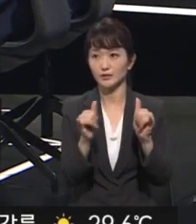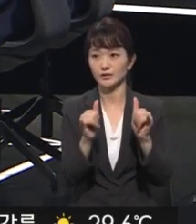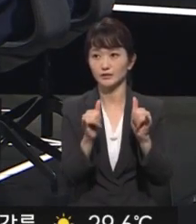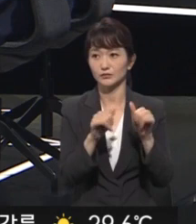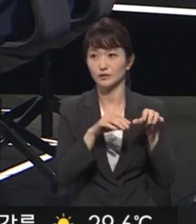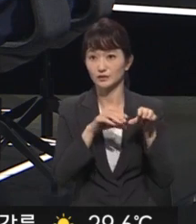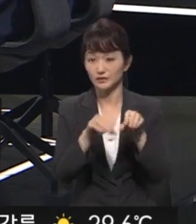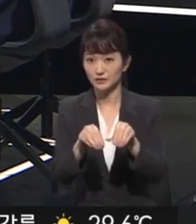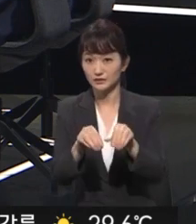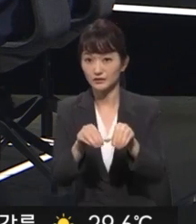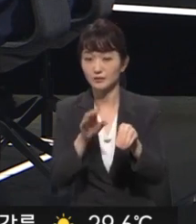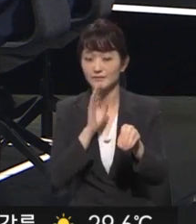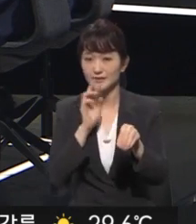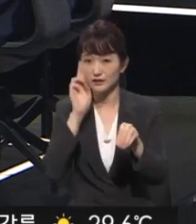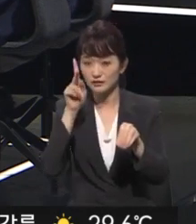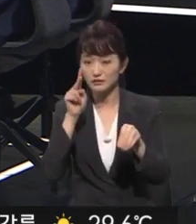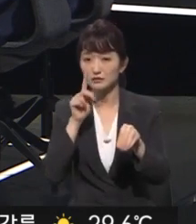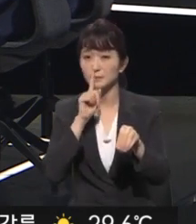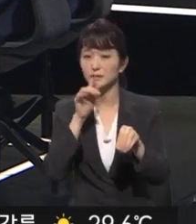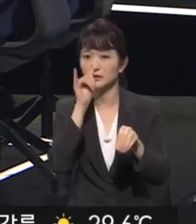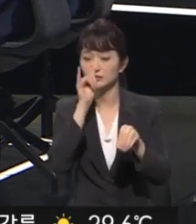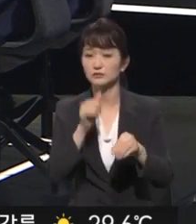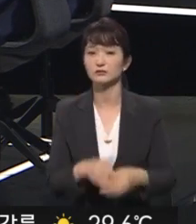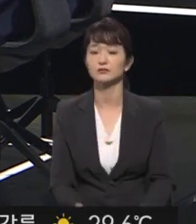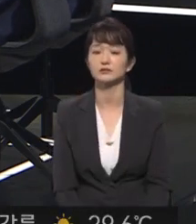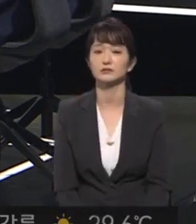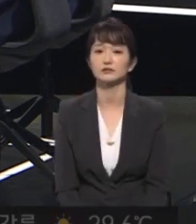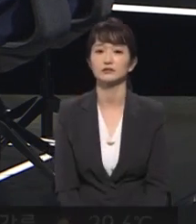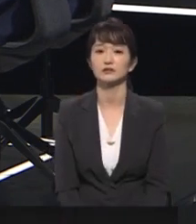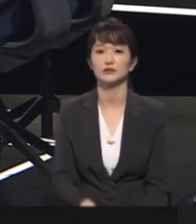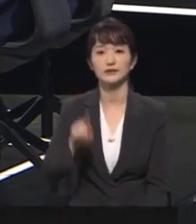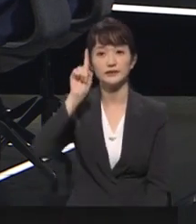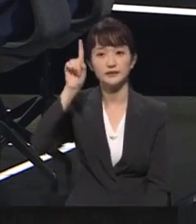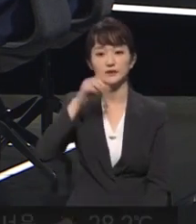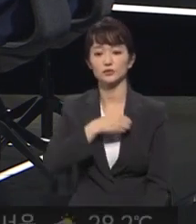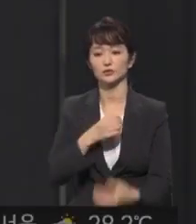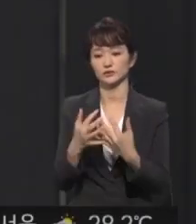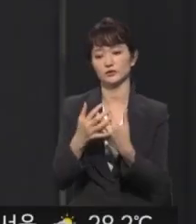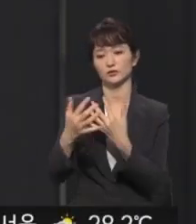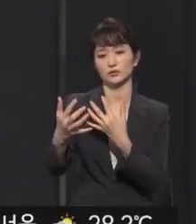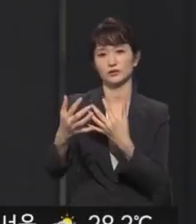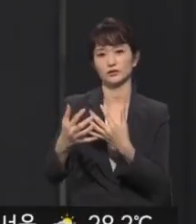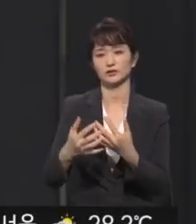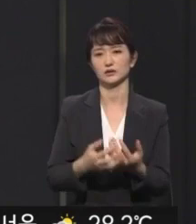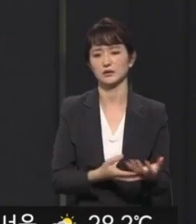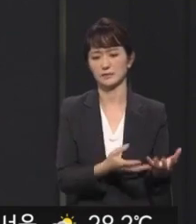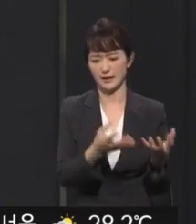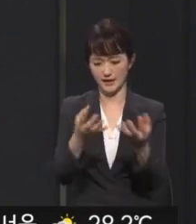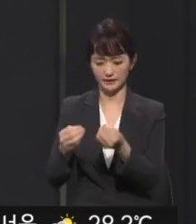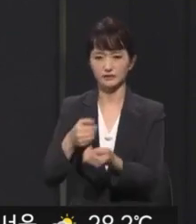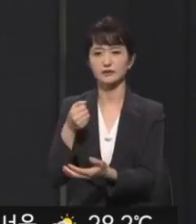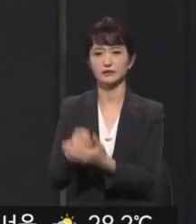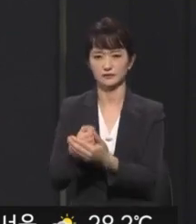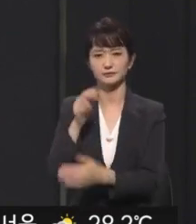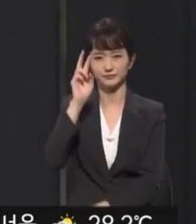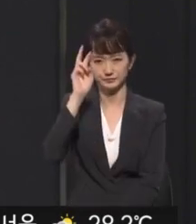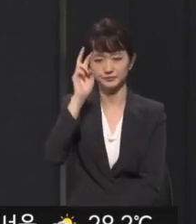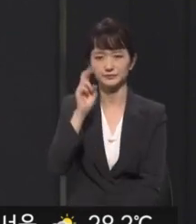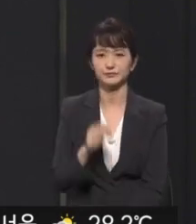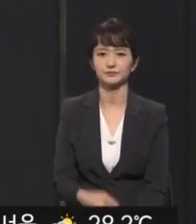그렇게 해서 나온 게 다 말이냐 난 은행을 한 바가 있습니다 그래서 내 위 총에서 상당히 많은 것이 결정될 것 같다